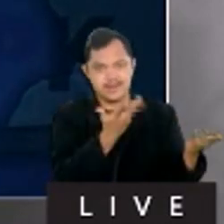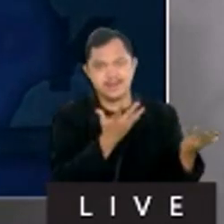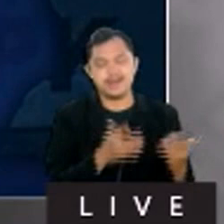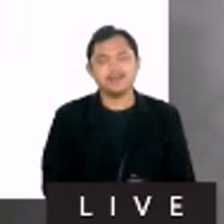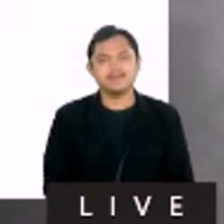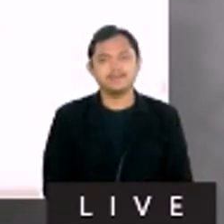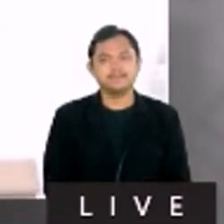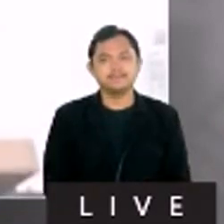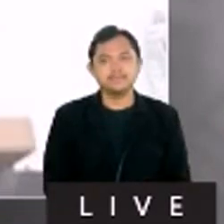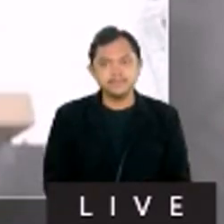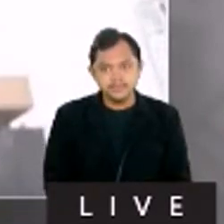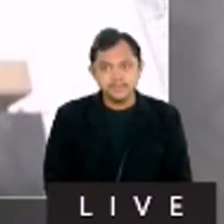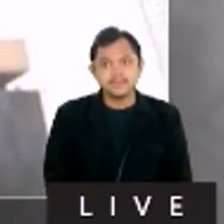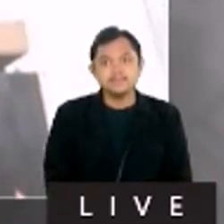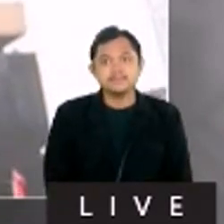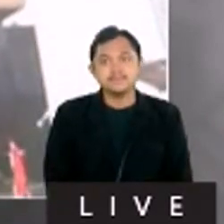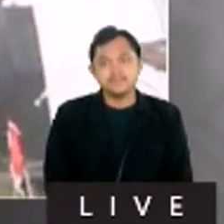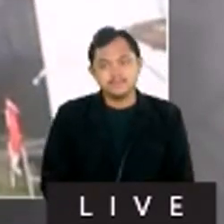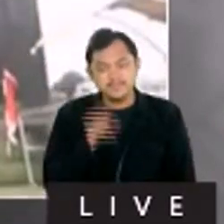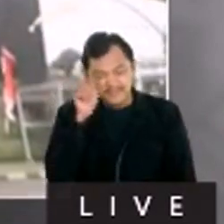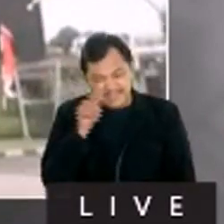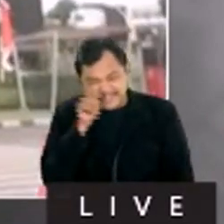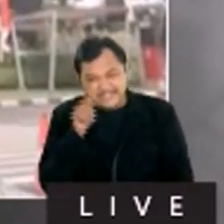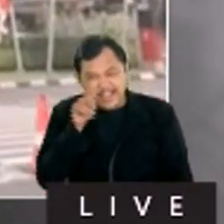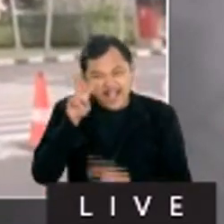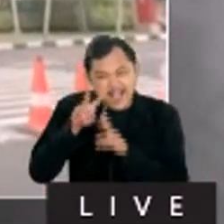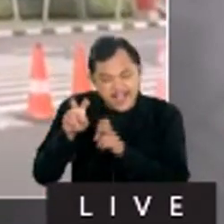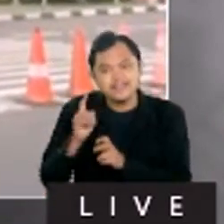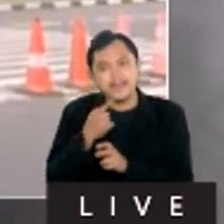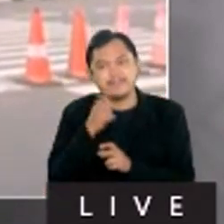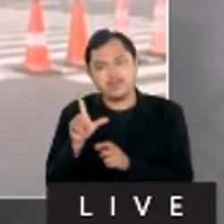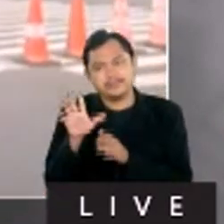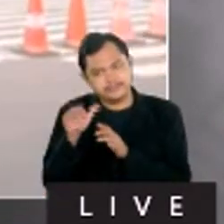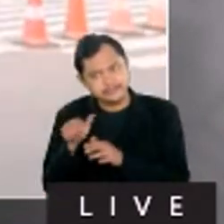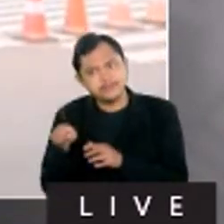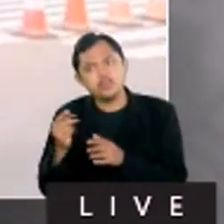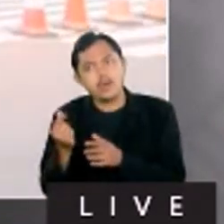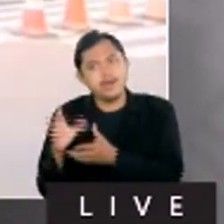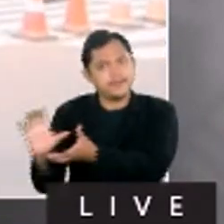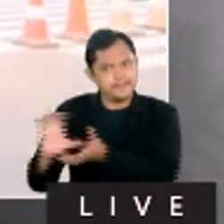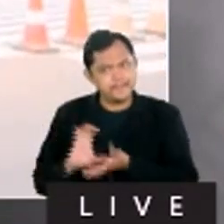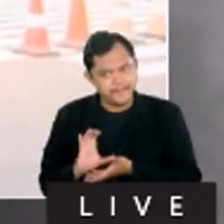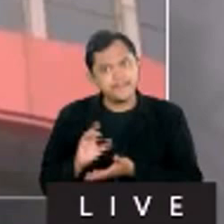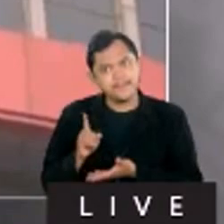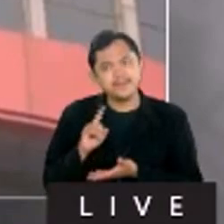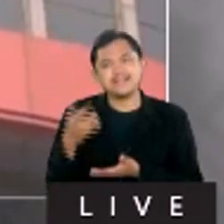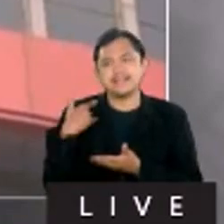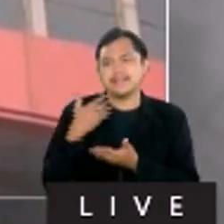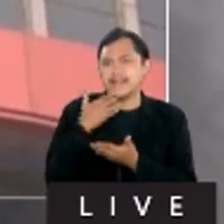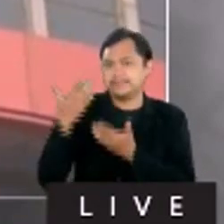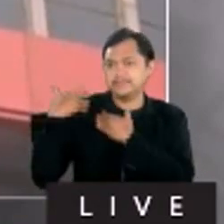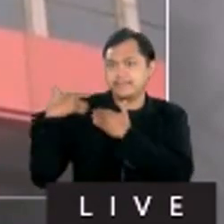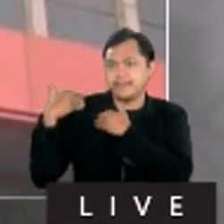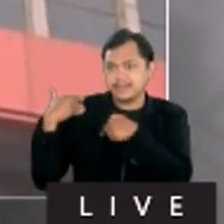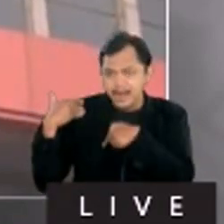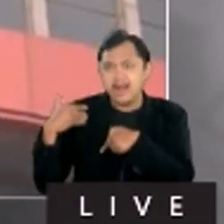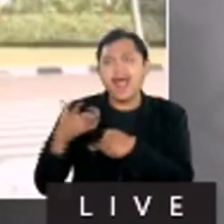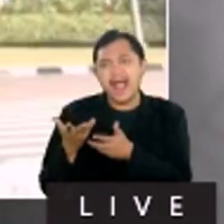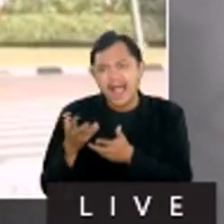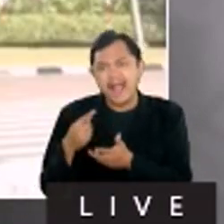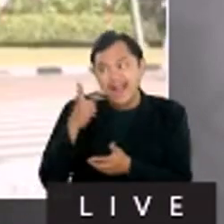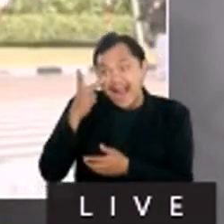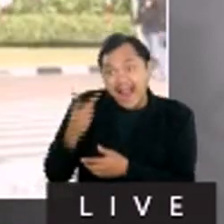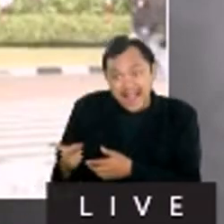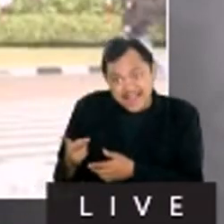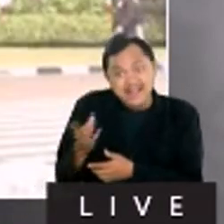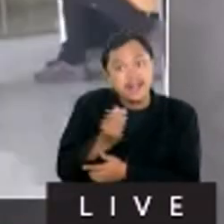penyidikan sementara oleh KPK, Lukas juga diduga menerima sejumlah gratifikasi yang berhubungan dengan jabatannya. Bahkan PPATK juga menemukan terdapat sejumlah